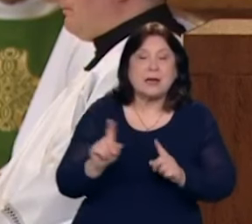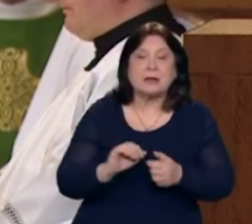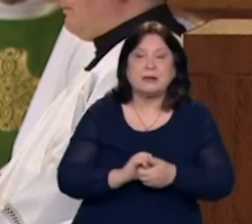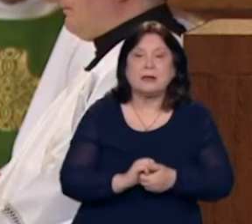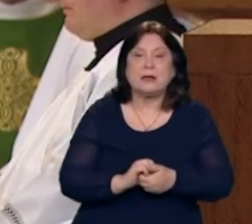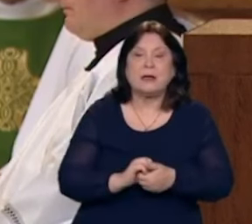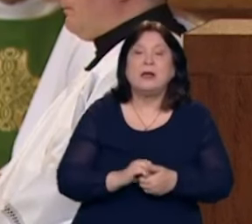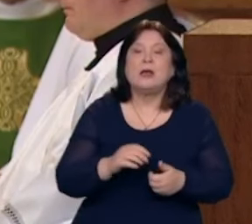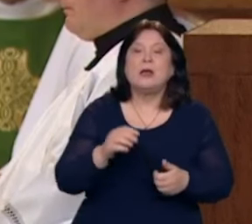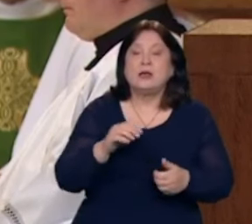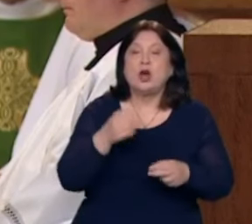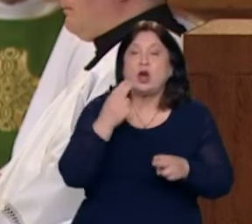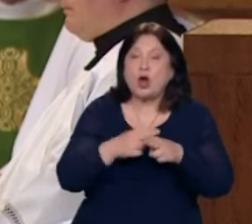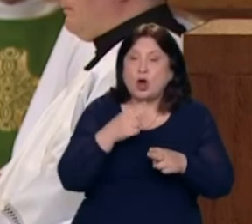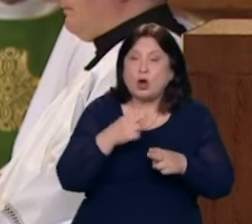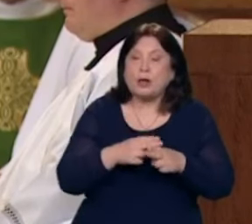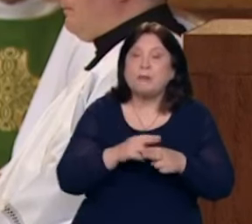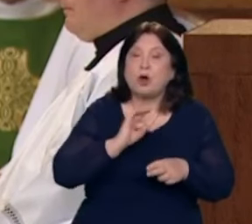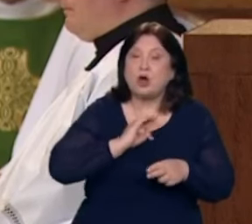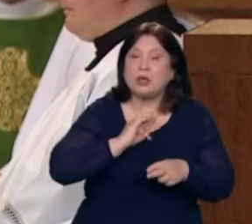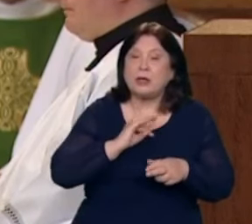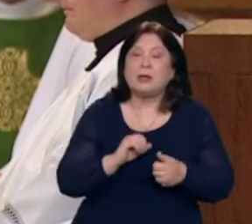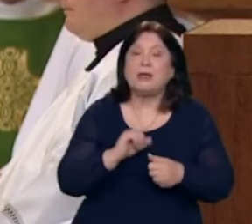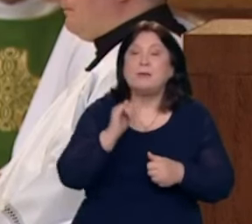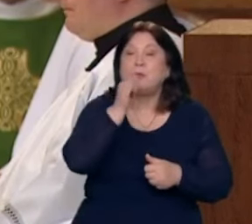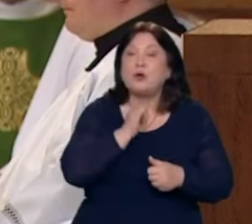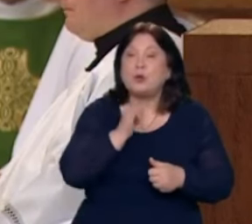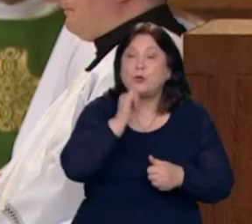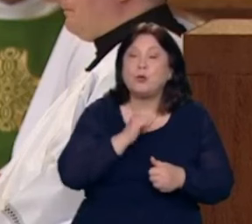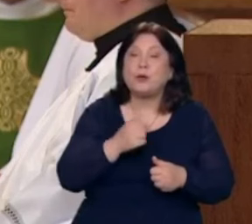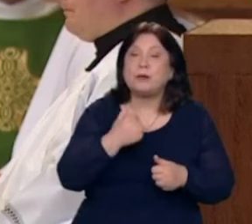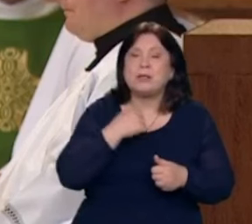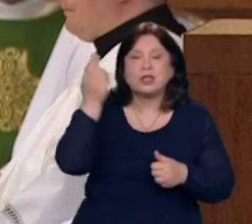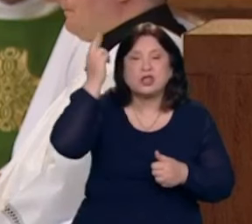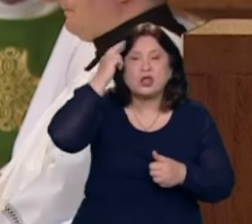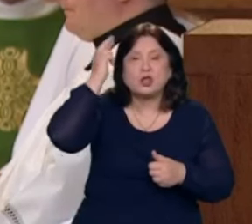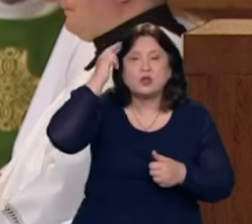w postaci moich chorób i próbuję je